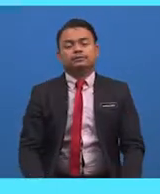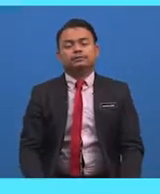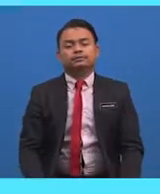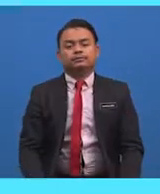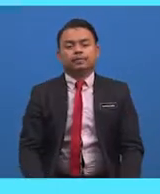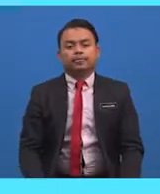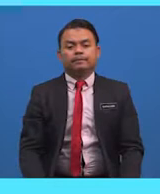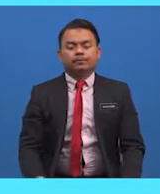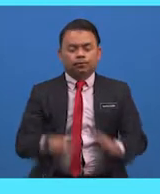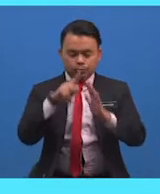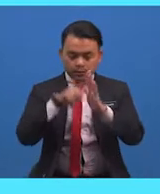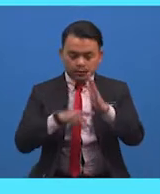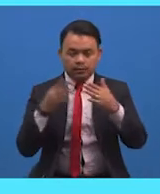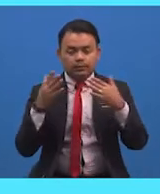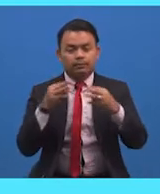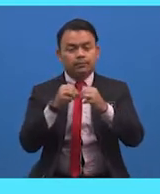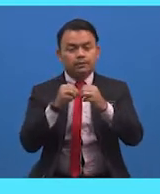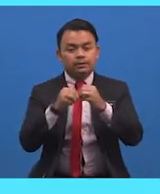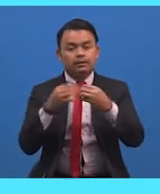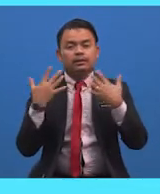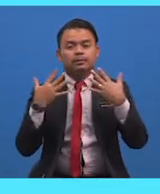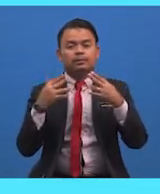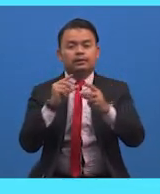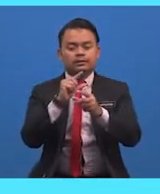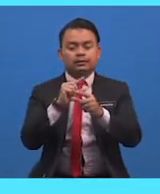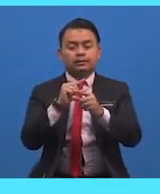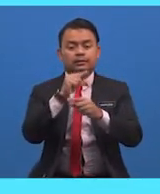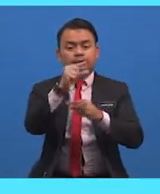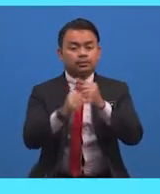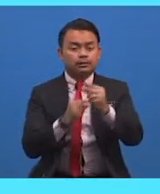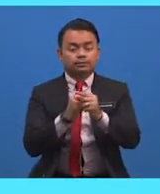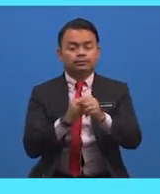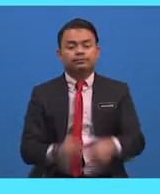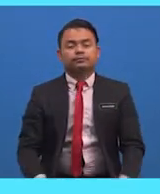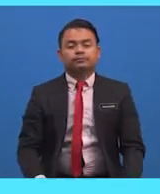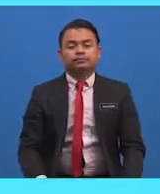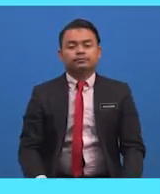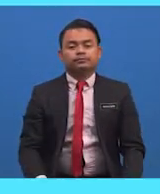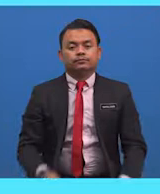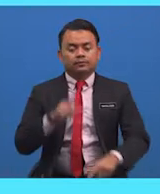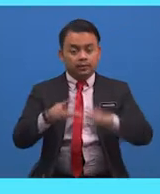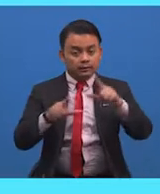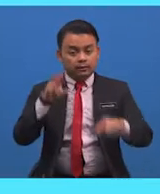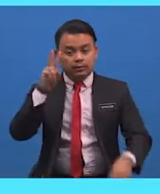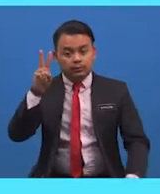global. Langkah kedua ialah mengurangkan penggunaan bahan api